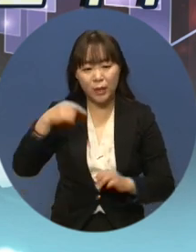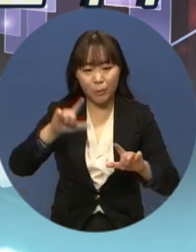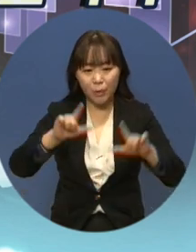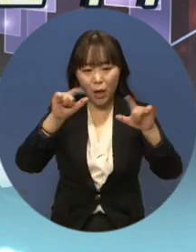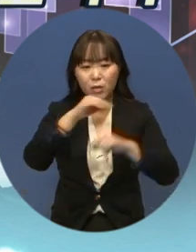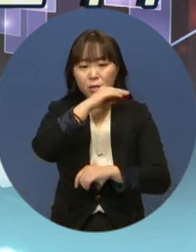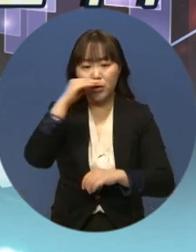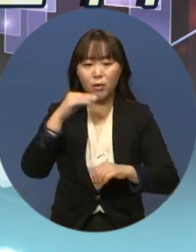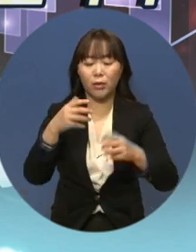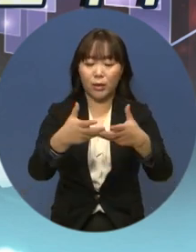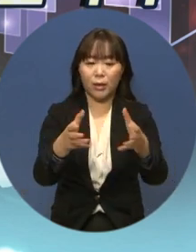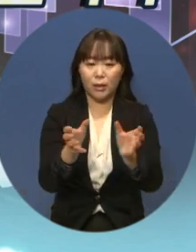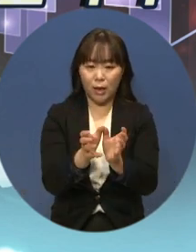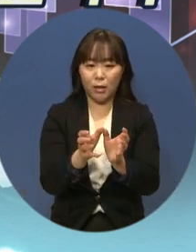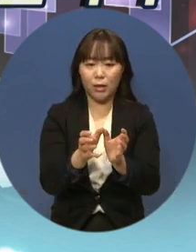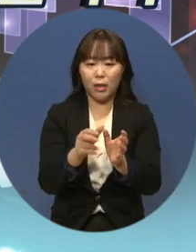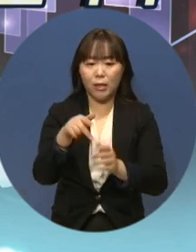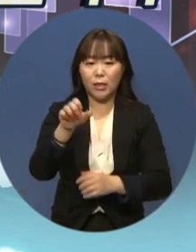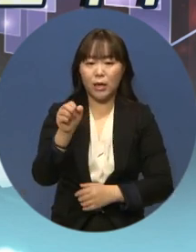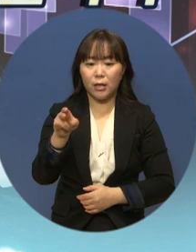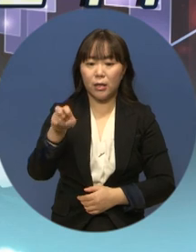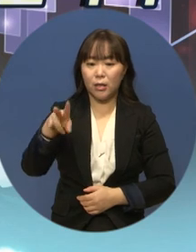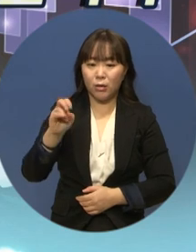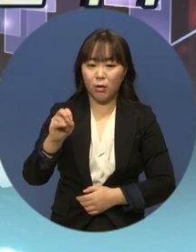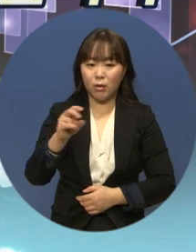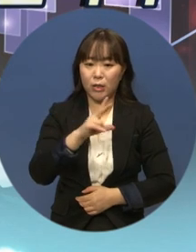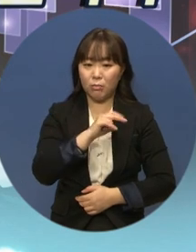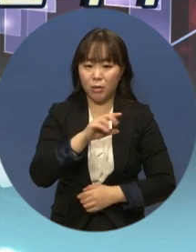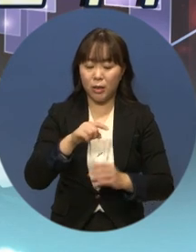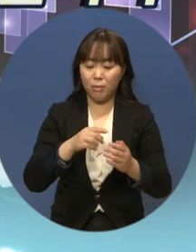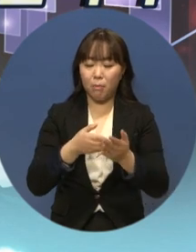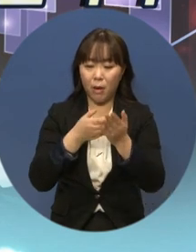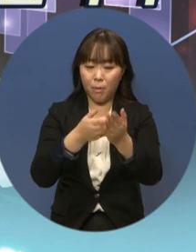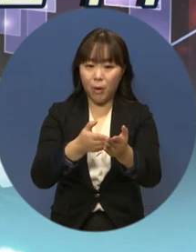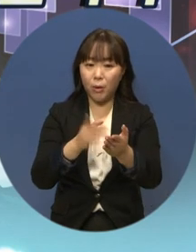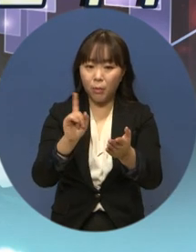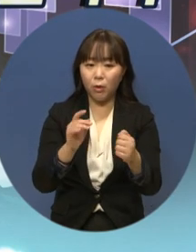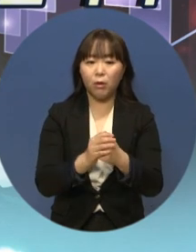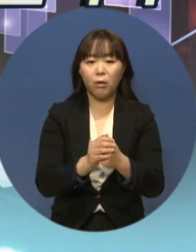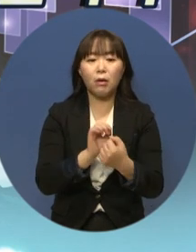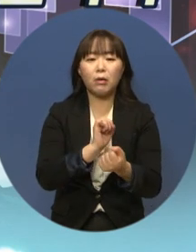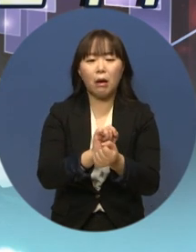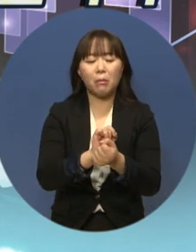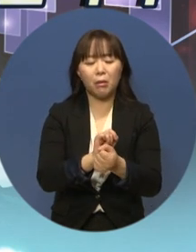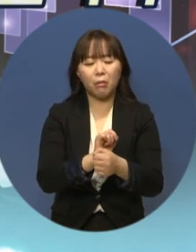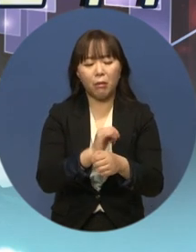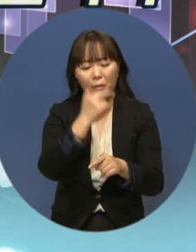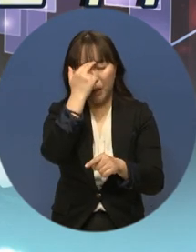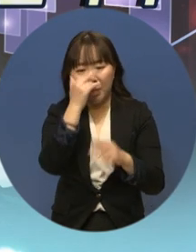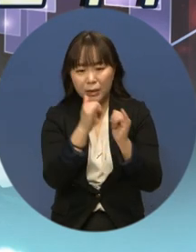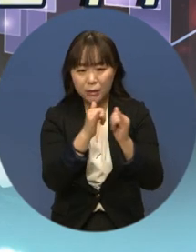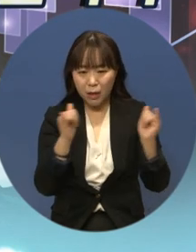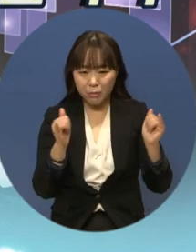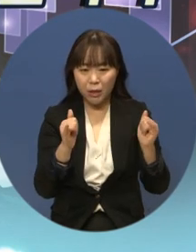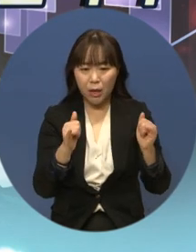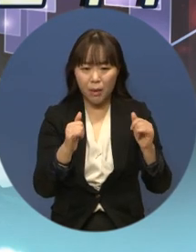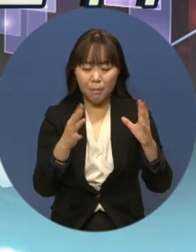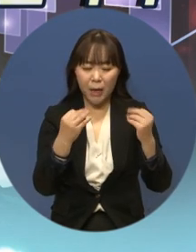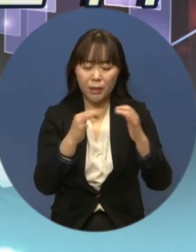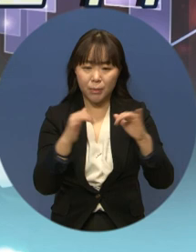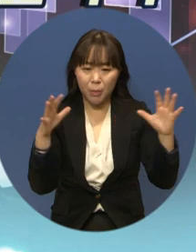정의당 장혜영 의원이 대표 발의한 개정안에는 감염 취약계층이 집단